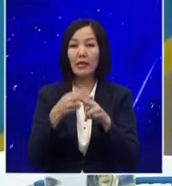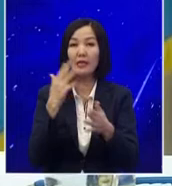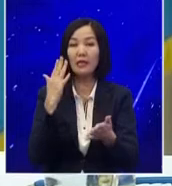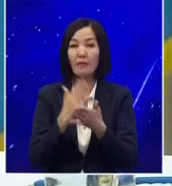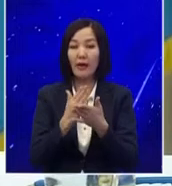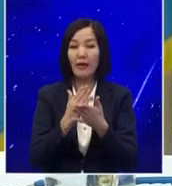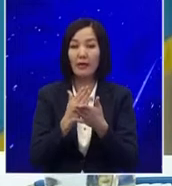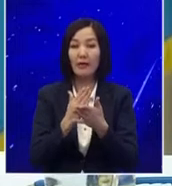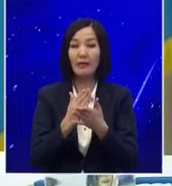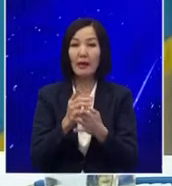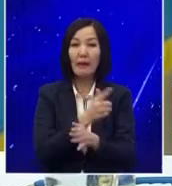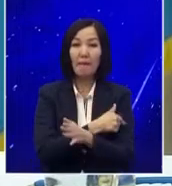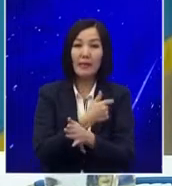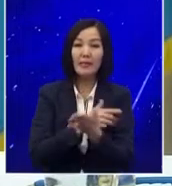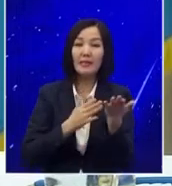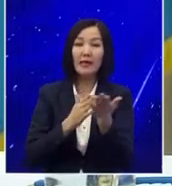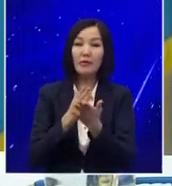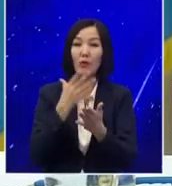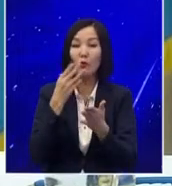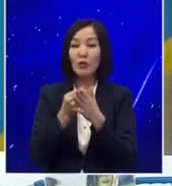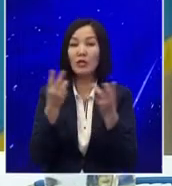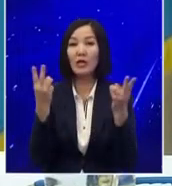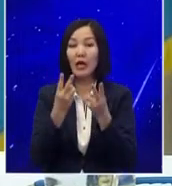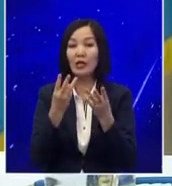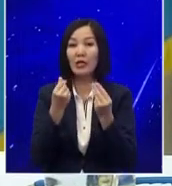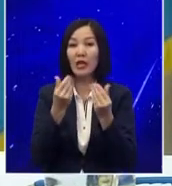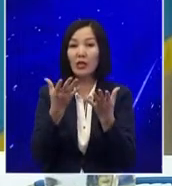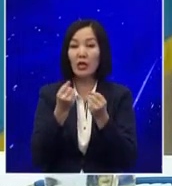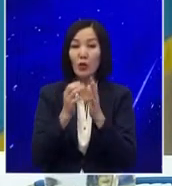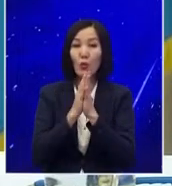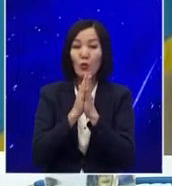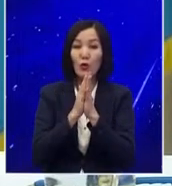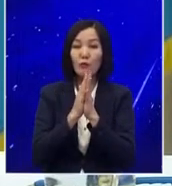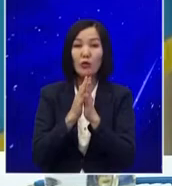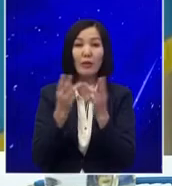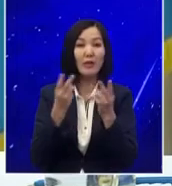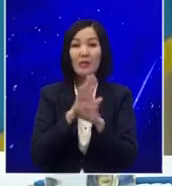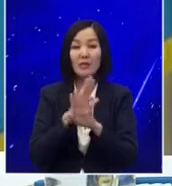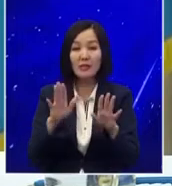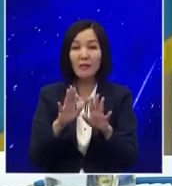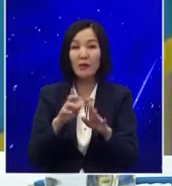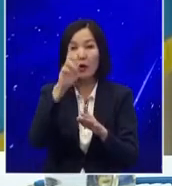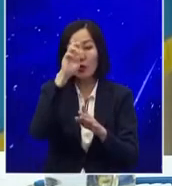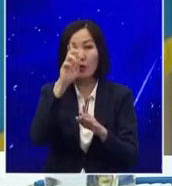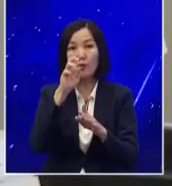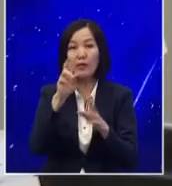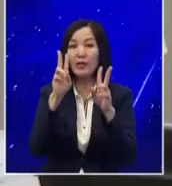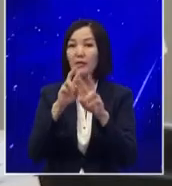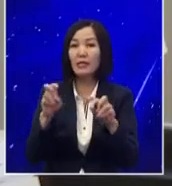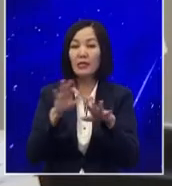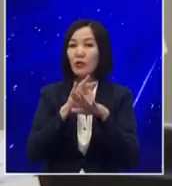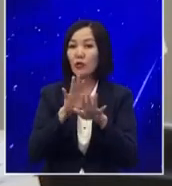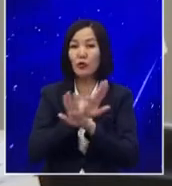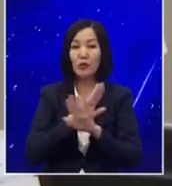жатыр. Медицина қызметкерлері өздеріне тиесілі ақшаны өтініп сұрап алуға тиісті емес. Үкіметке ешқандай тексеріс